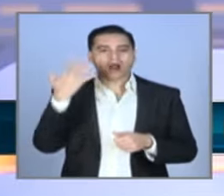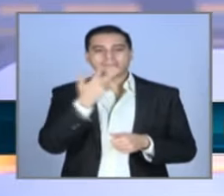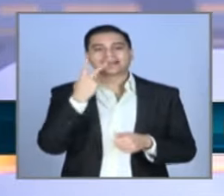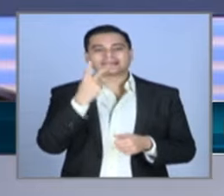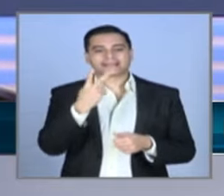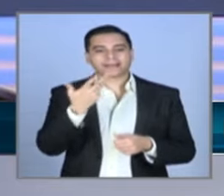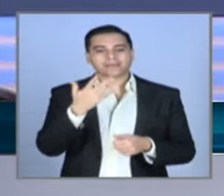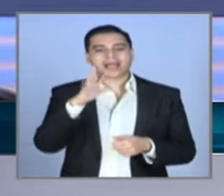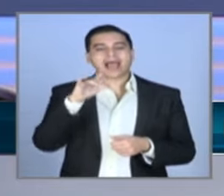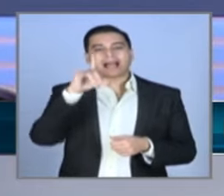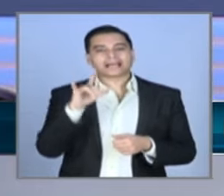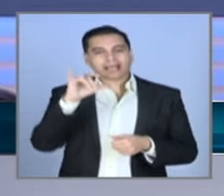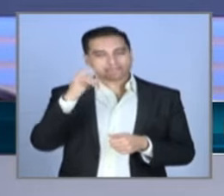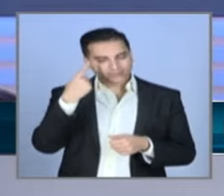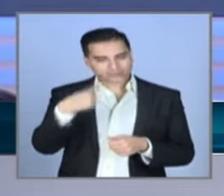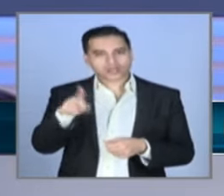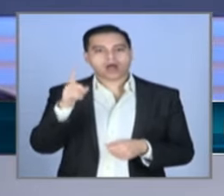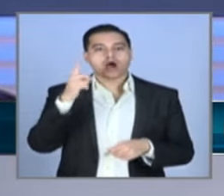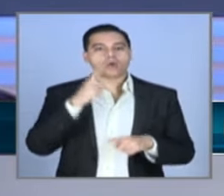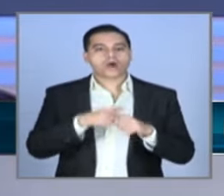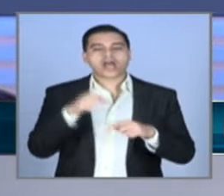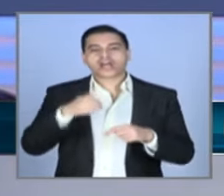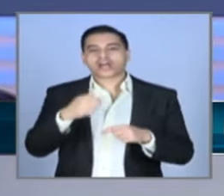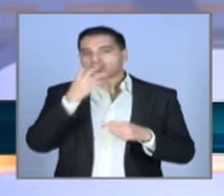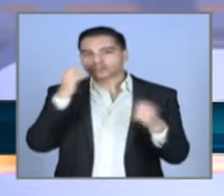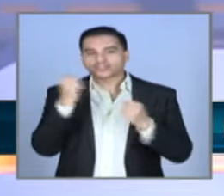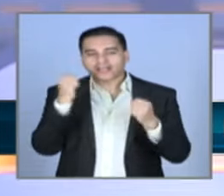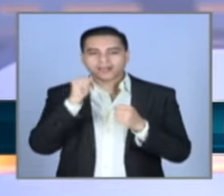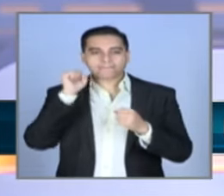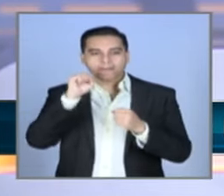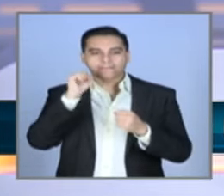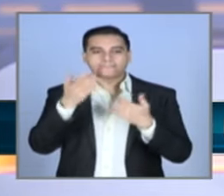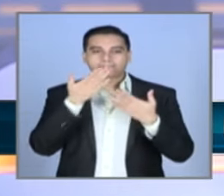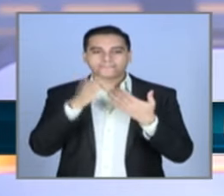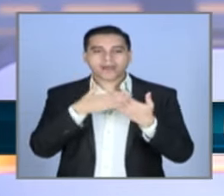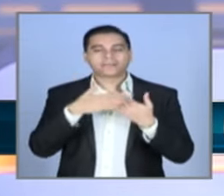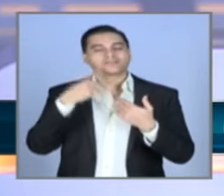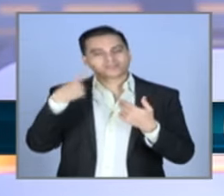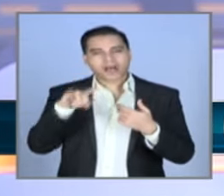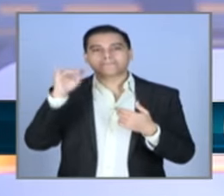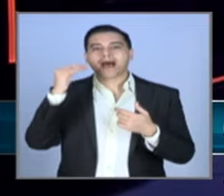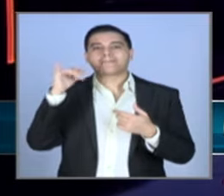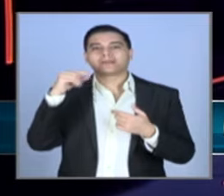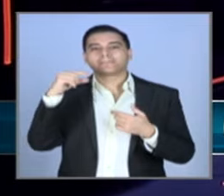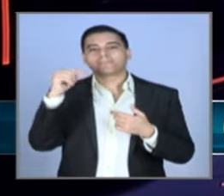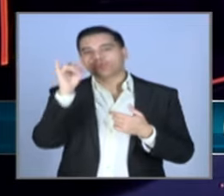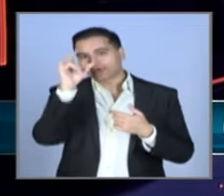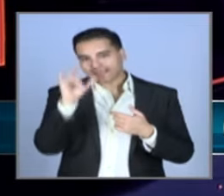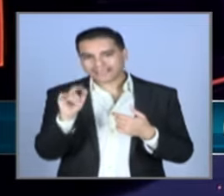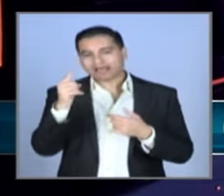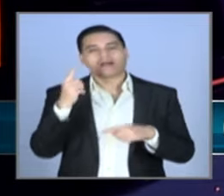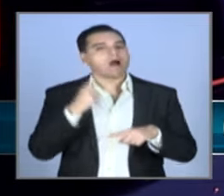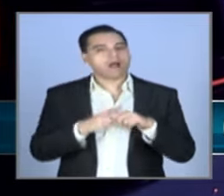هو؟ هيليوم. صح. لما الشتاء يدق البيبان، هي أغنية المطرب مصري، فمن هو؟ محمد منير. غلط. إلى أي دولة